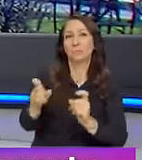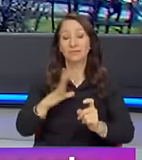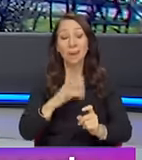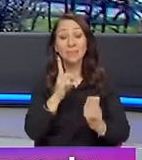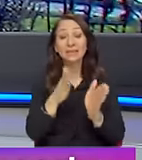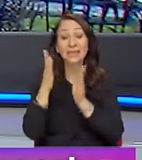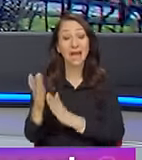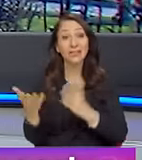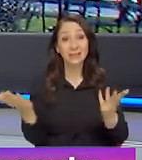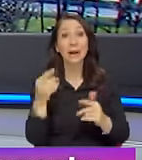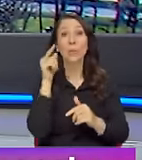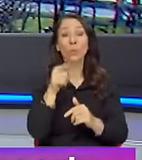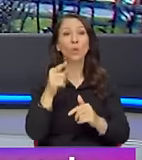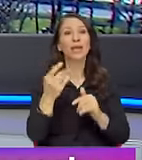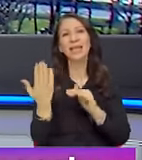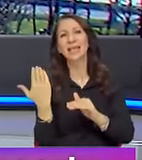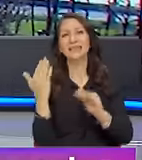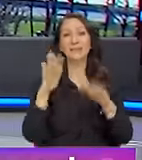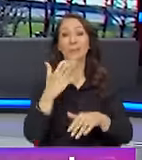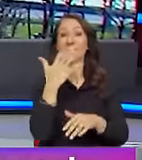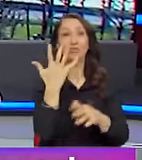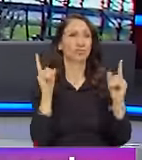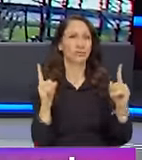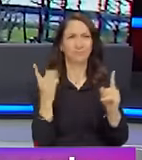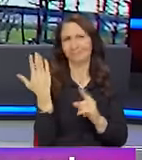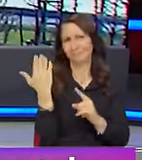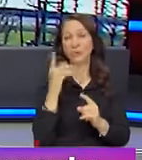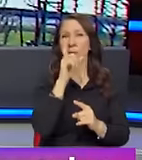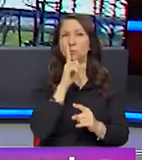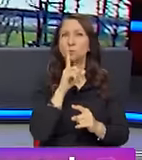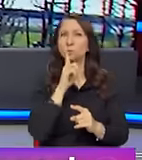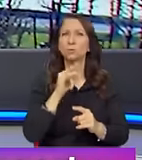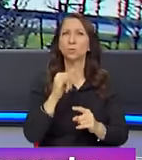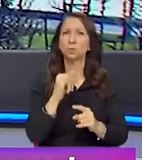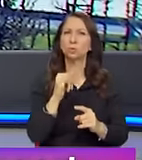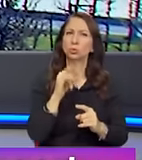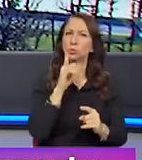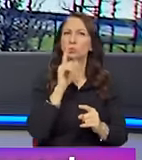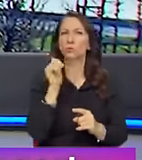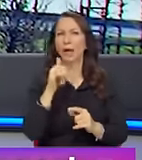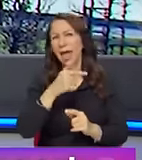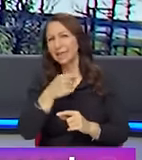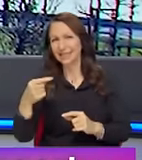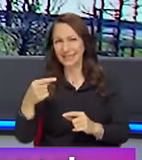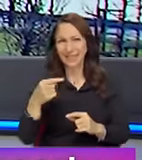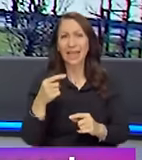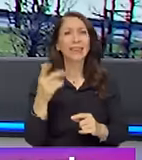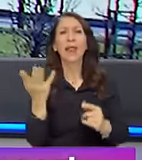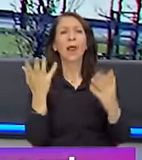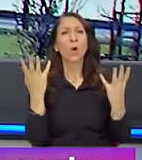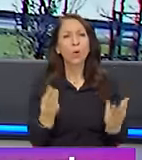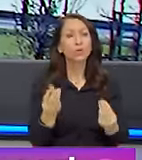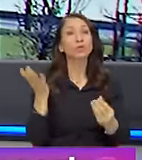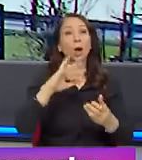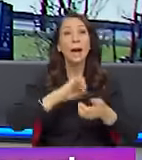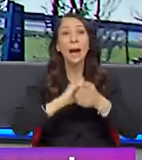Bir taraftan da bu geride kalan 5 yıl ki 100 günü yaklaşık 100 günü eksikti o 5 yılın. Neler oldu?